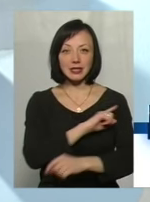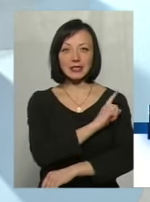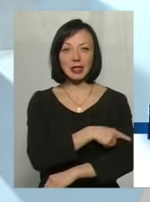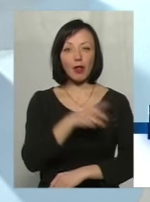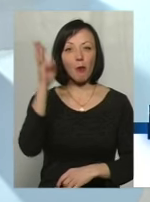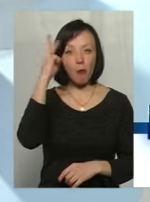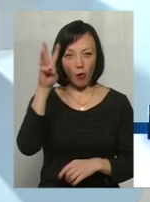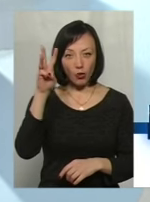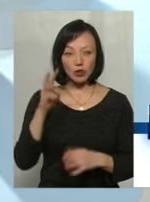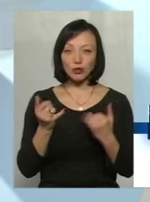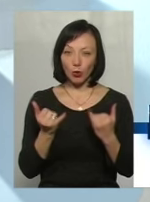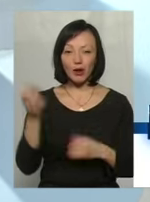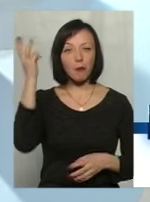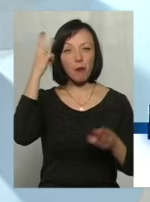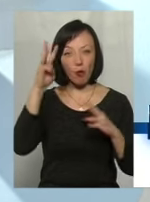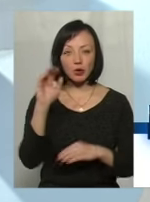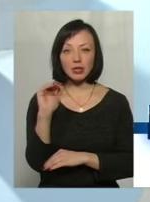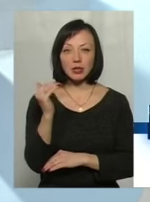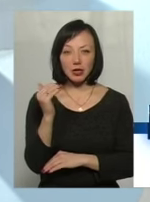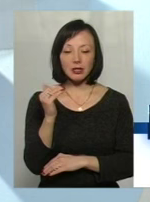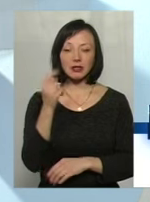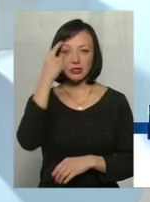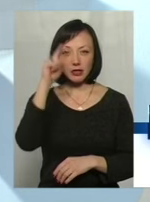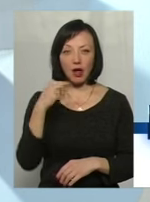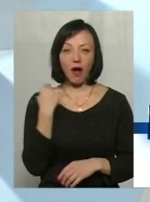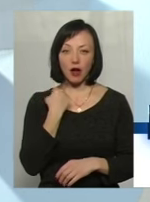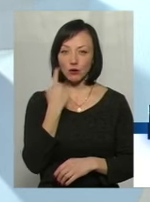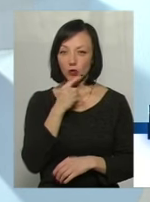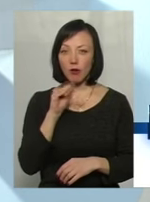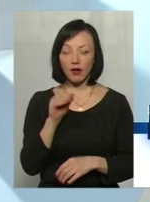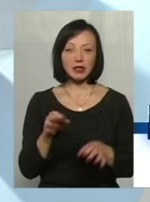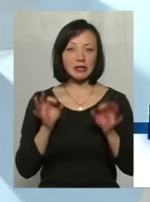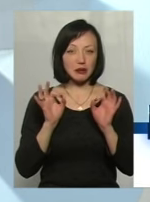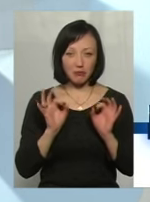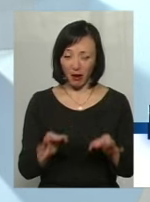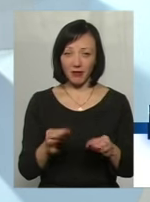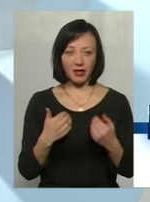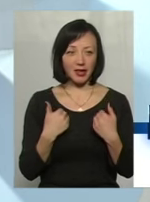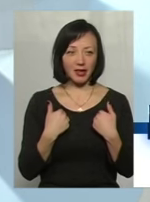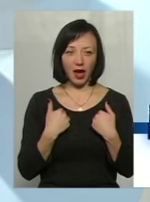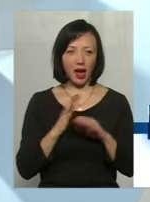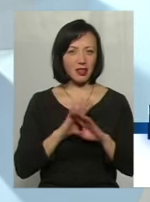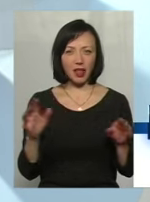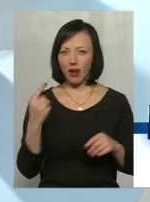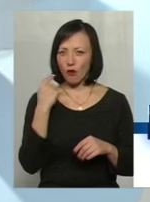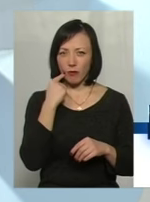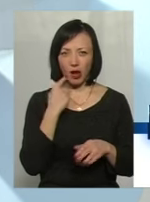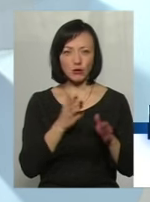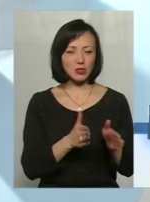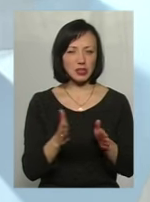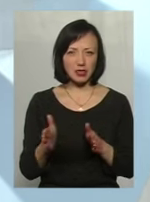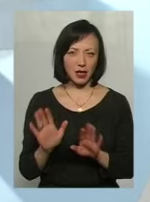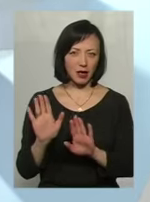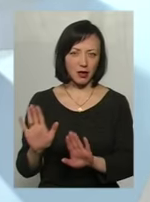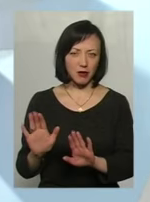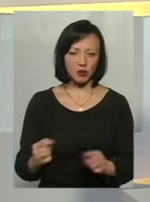І сьогодні модно, щоб дитина володіла англійською мовою. Та насправді я не в образу системі